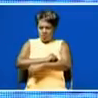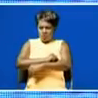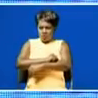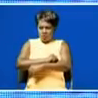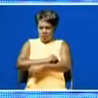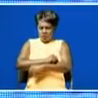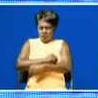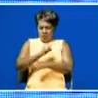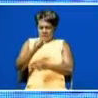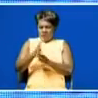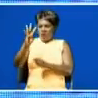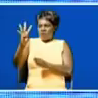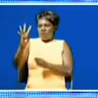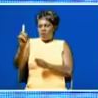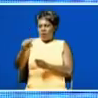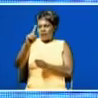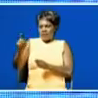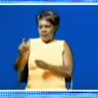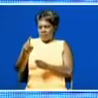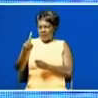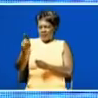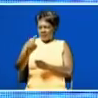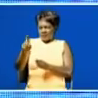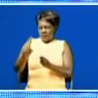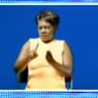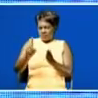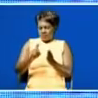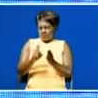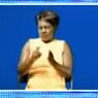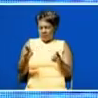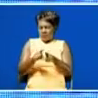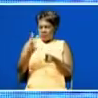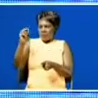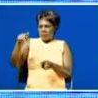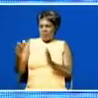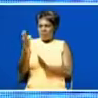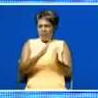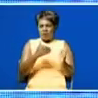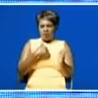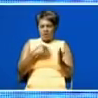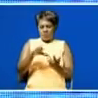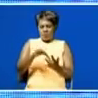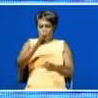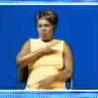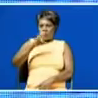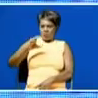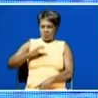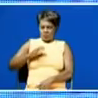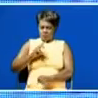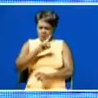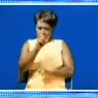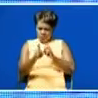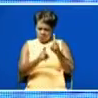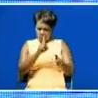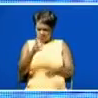ambayo matukio yake ya KCSE yalifutiliwa mbali siku chache zilizopita. Wabunge nao wakipanga kuandaa kamati maalum ya kuwapiga msasa